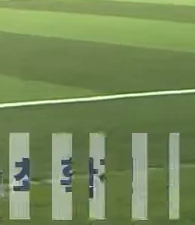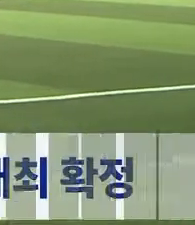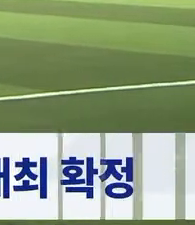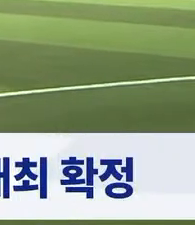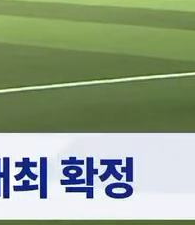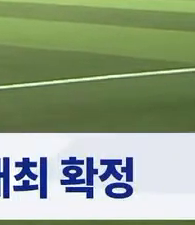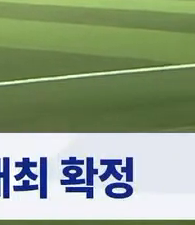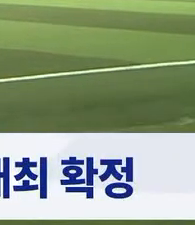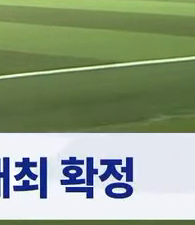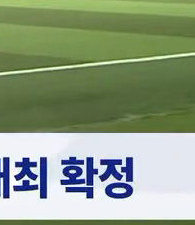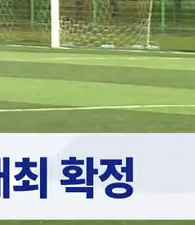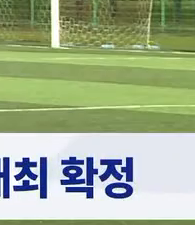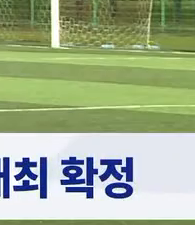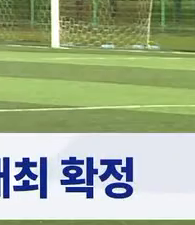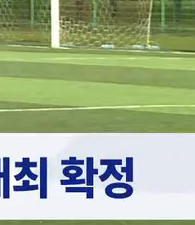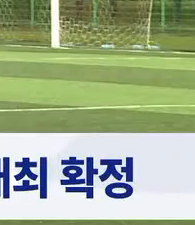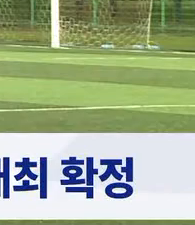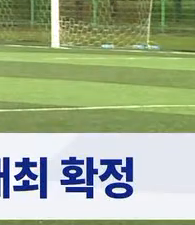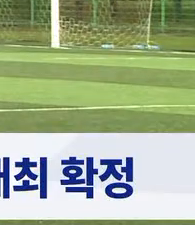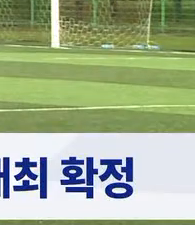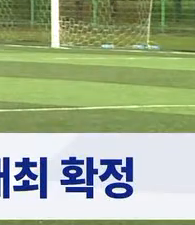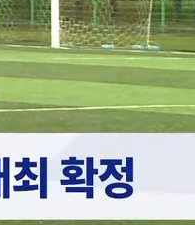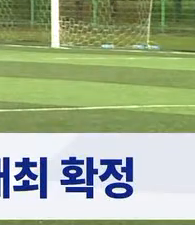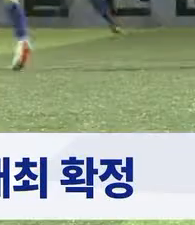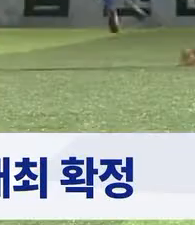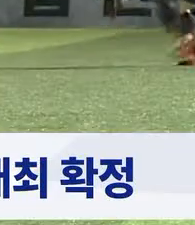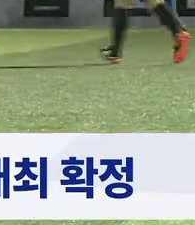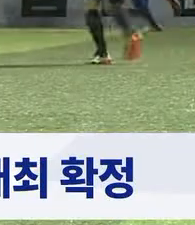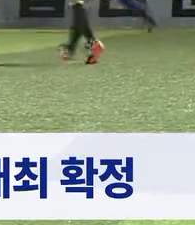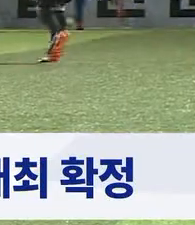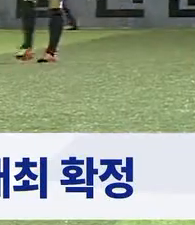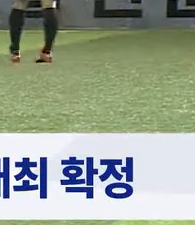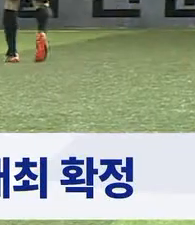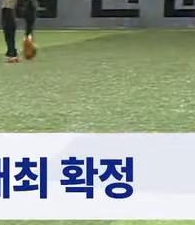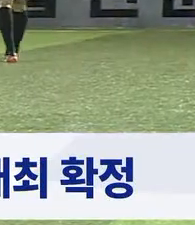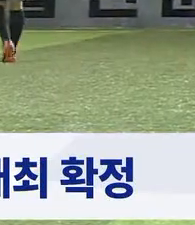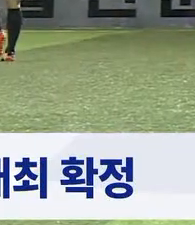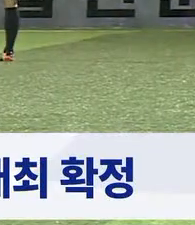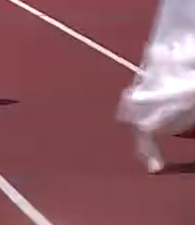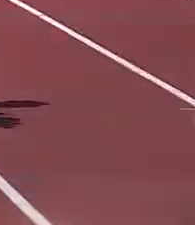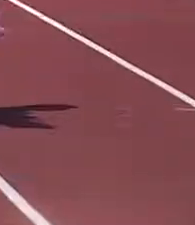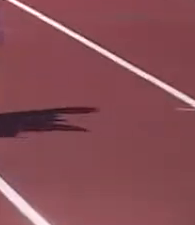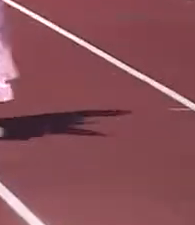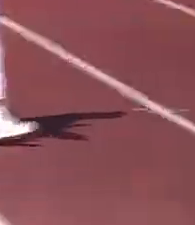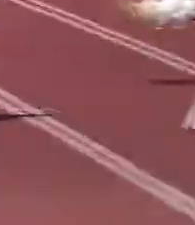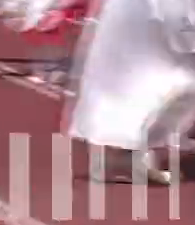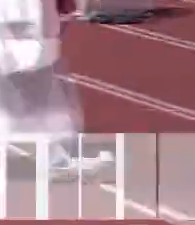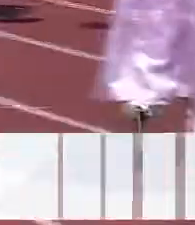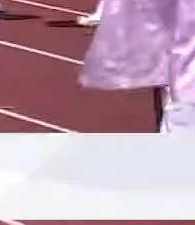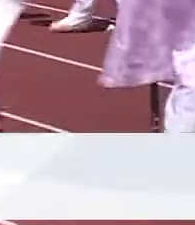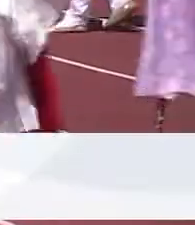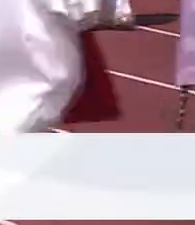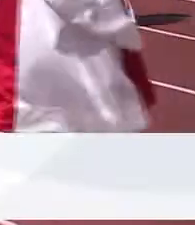바탕 분이 2018년 kbs 배 이후 17 당곡고등학교 축구 연맹전 개체 주로 확정됐습니다 신라